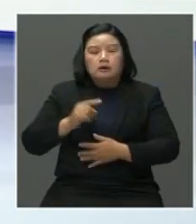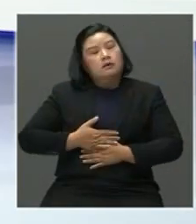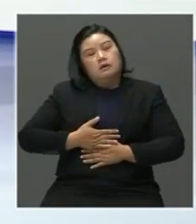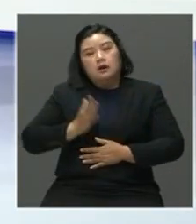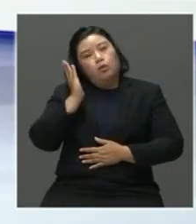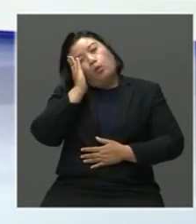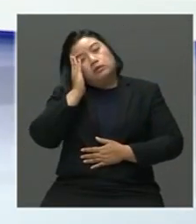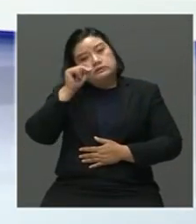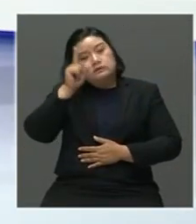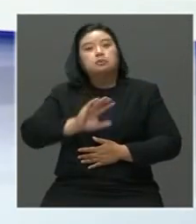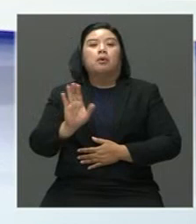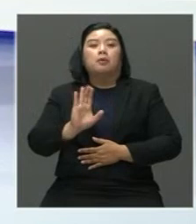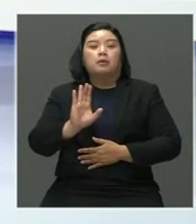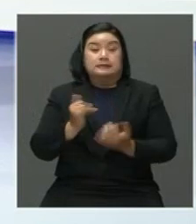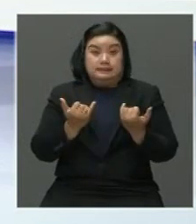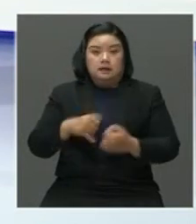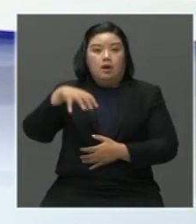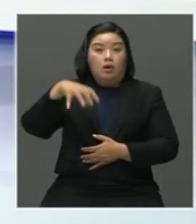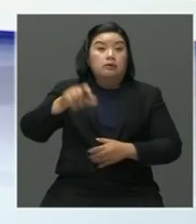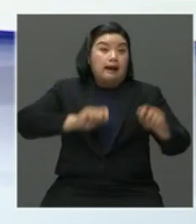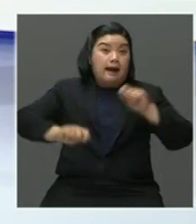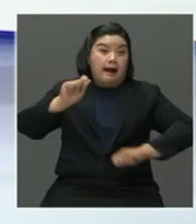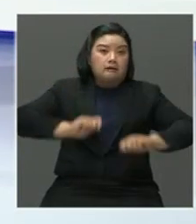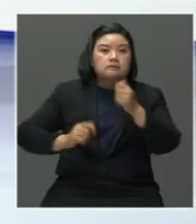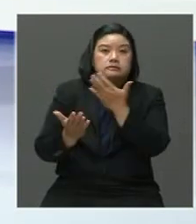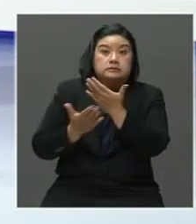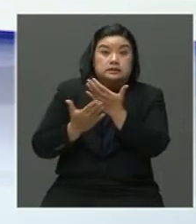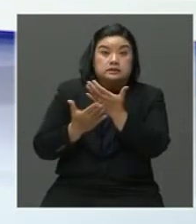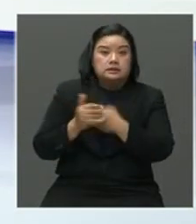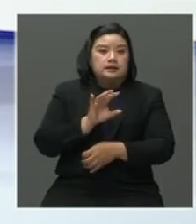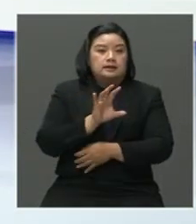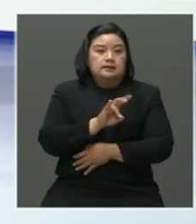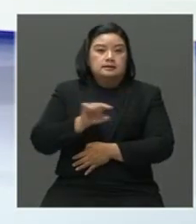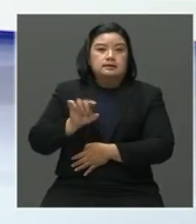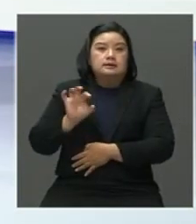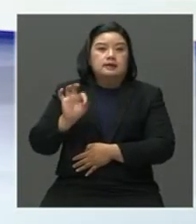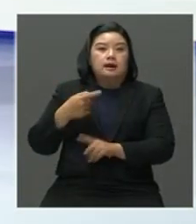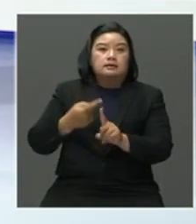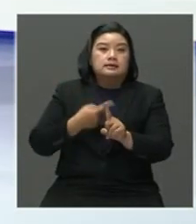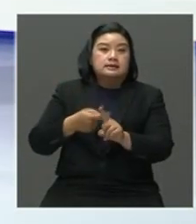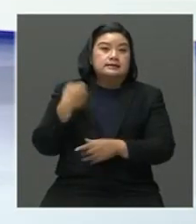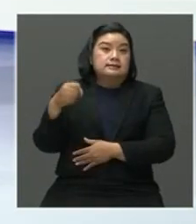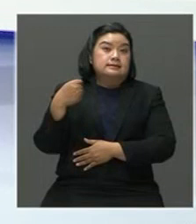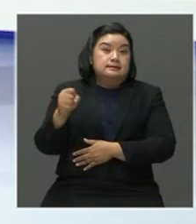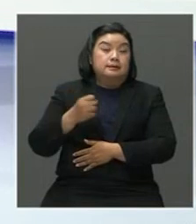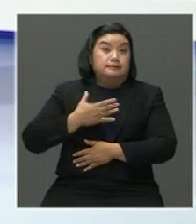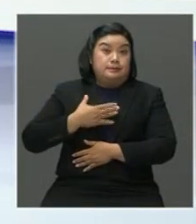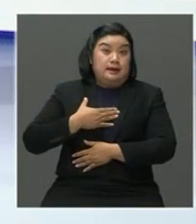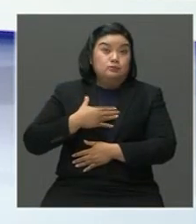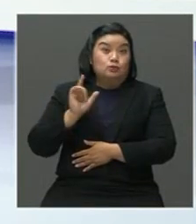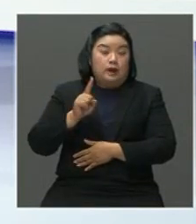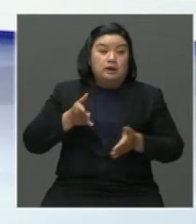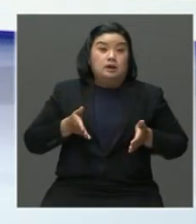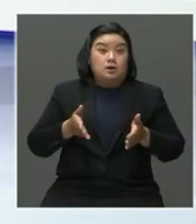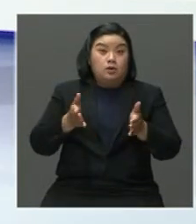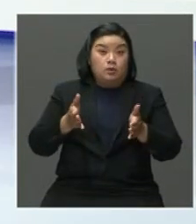้ใช่แล้วค่ะตามคำที่ทางกรมอุตุนิยมวิทยาได้เตือนไว้เลยนะคะ7-9วันนี้เองดิฉันได้มีโอกาสผ่านแถวรัชดาห้วยข